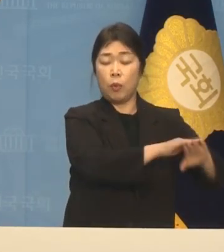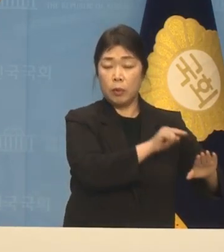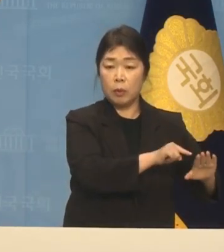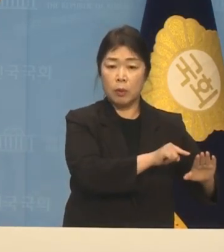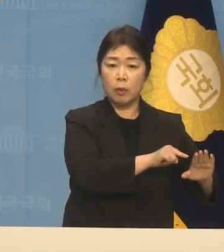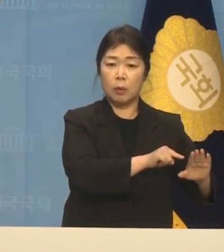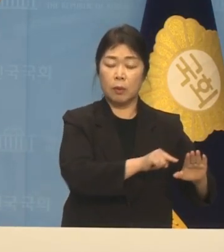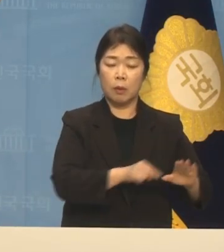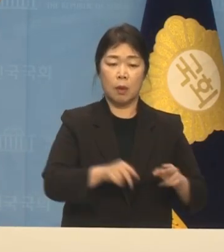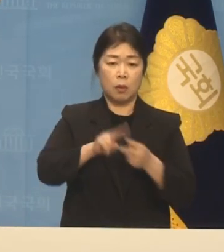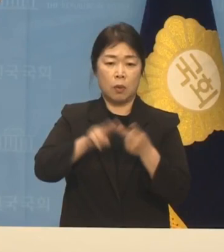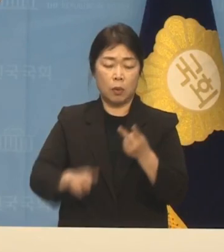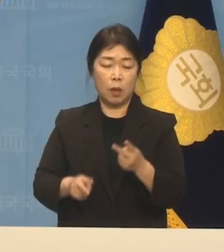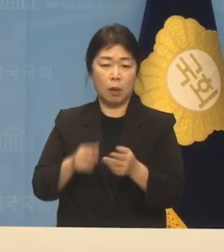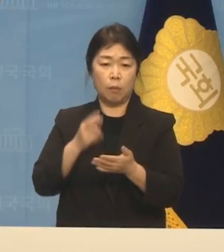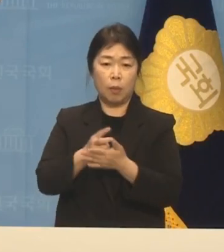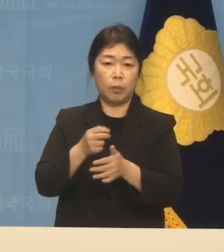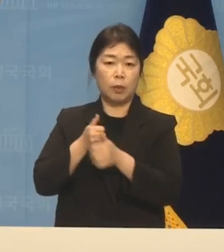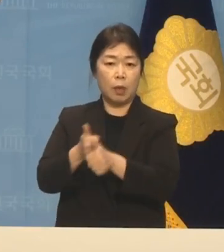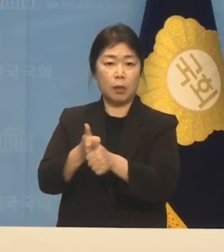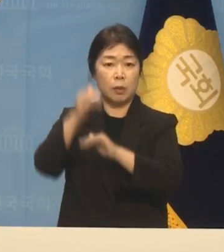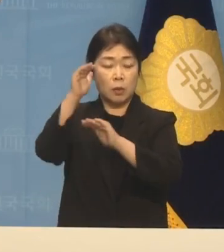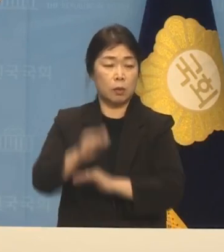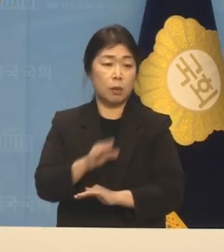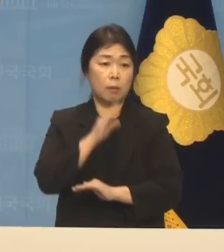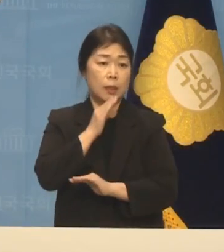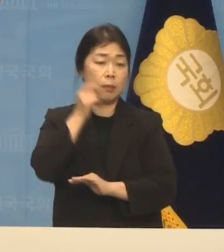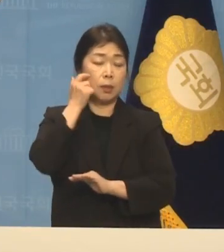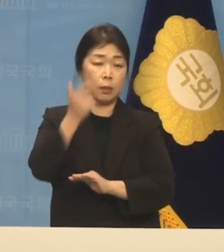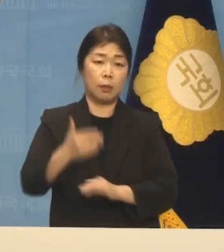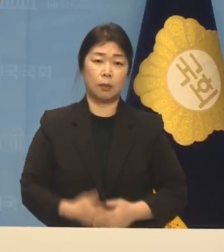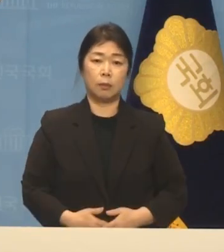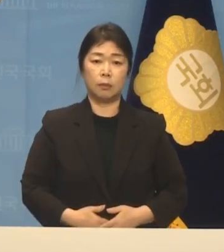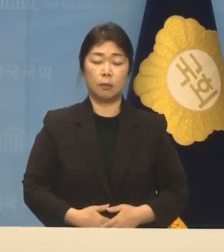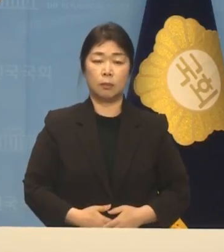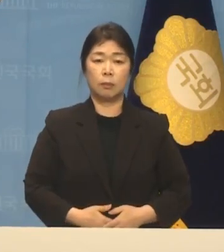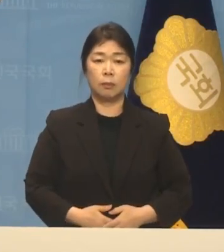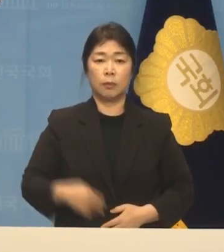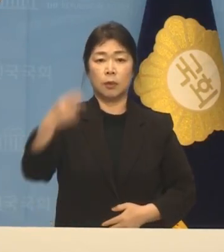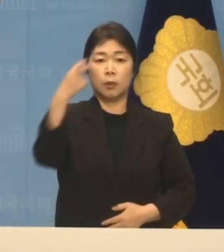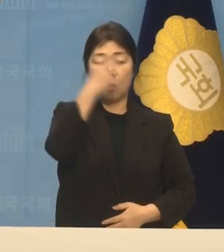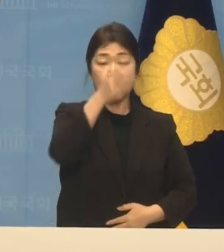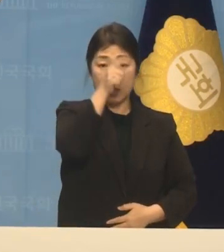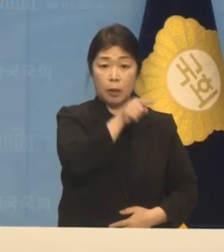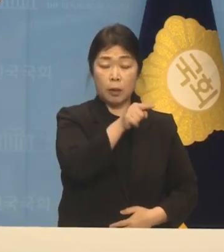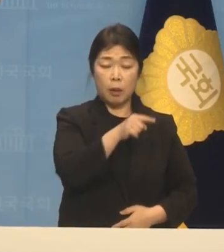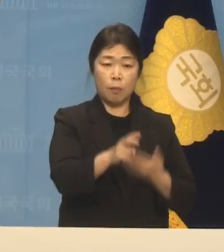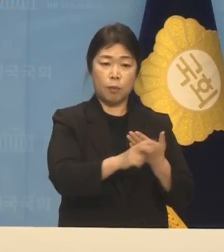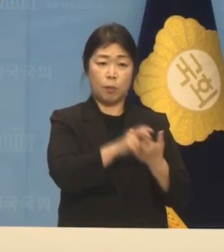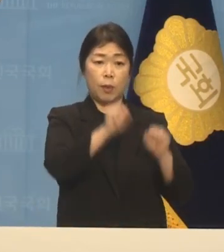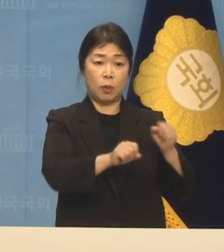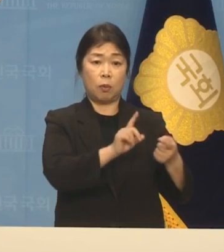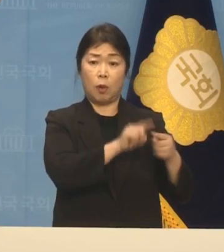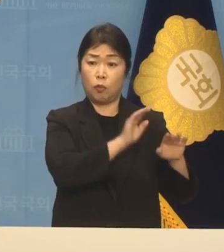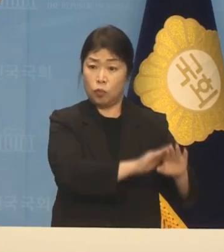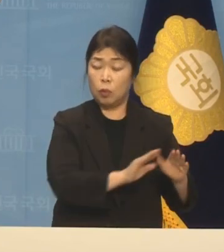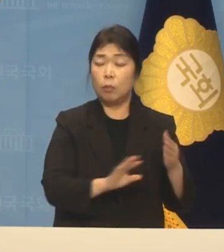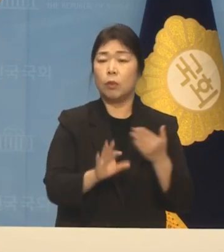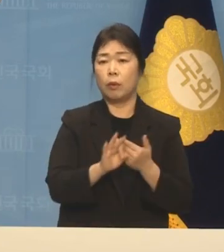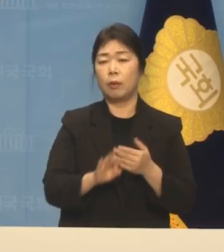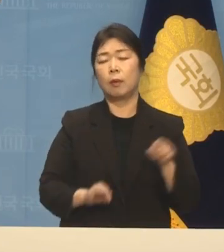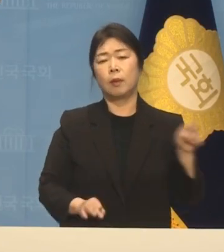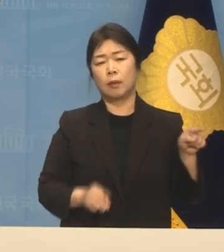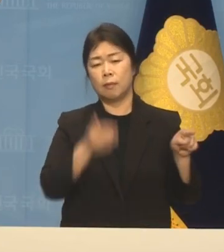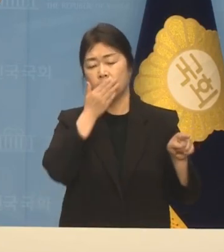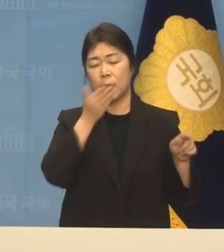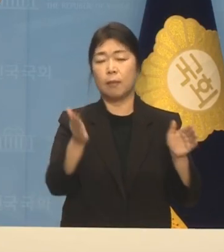적법한 형사 절차가 맞는 것입니까? 검찰의 불법적인 행위를 이대로 방치한다면